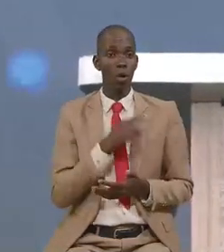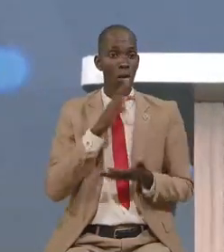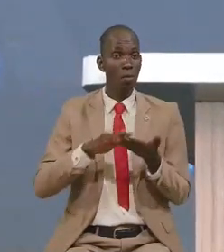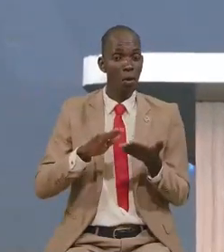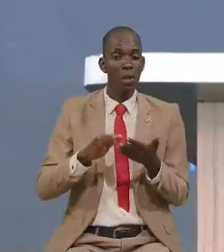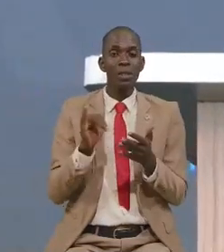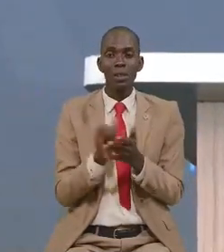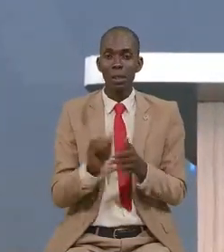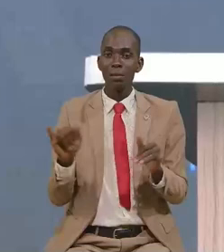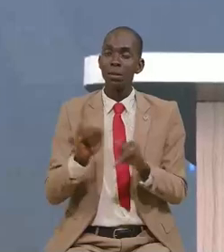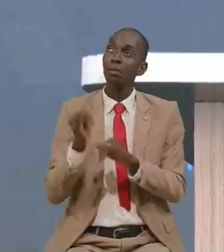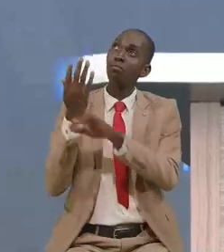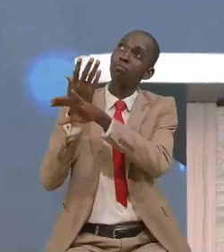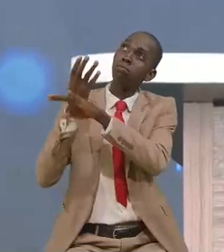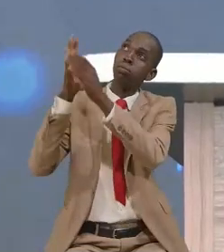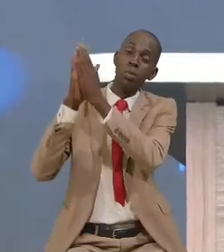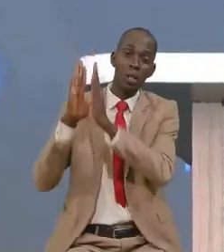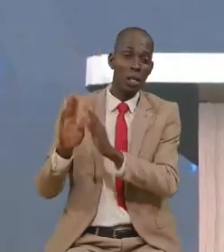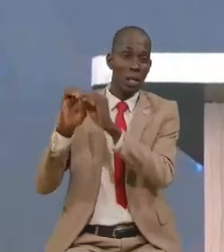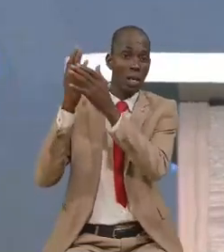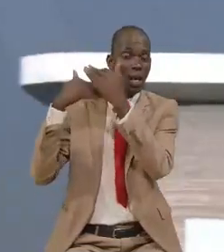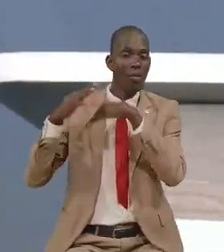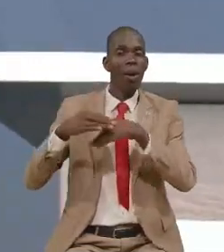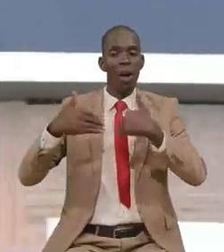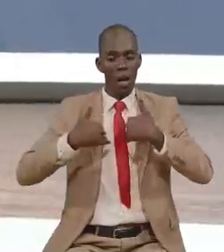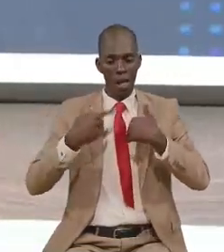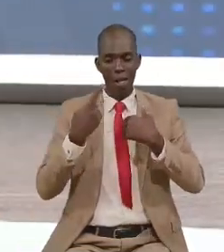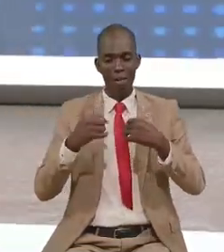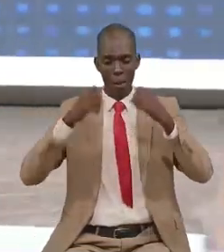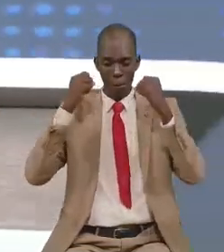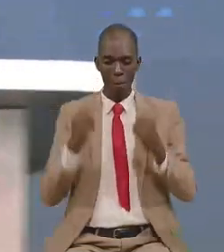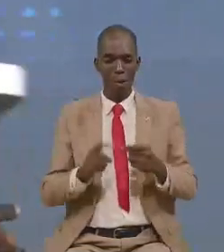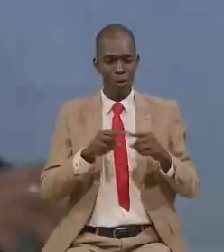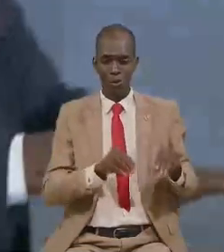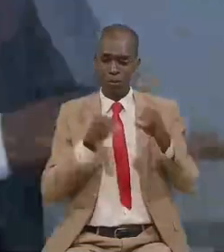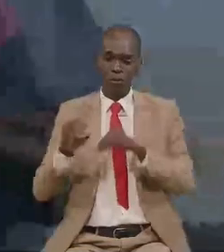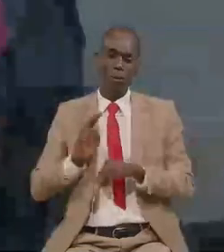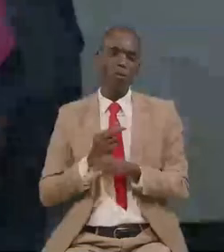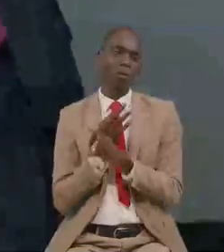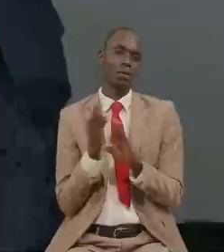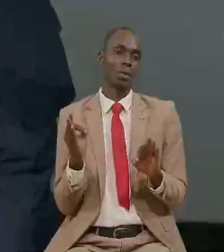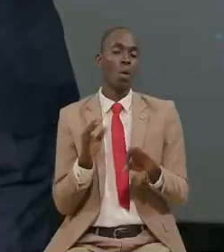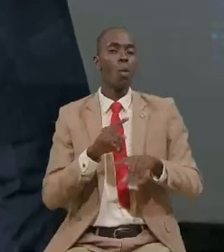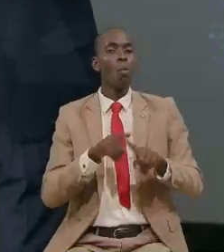ciel a le pouvoir de nous affranchir. L'avocat de la terre